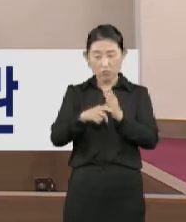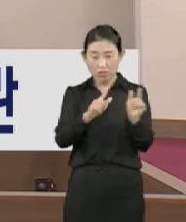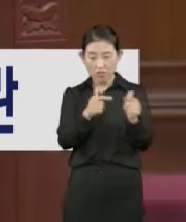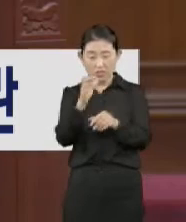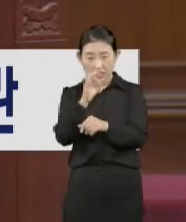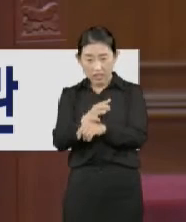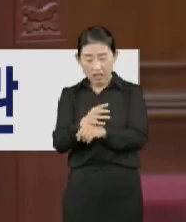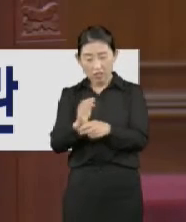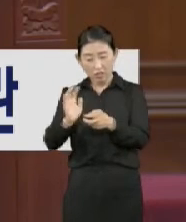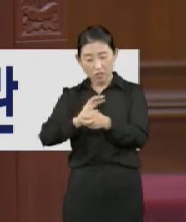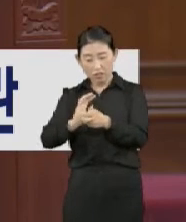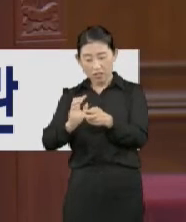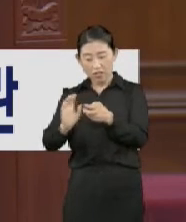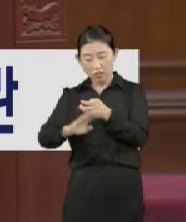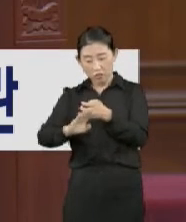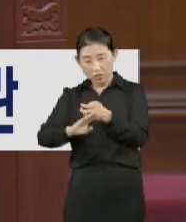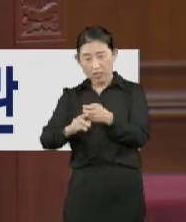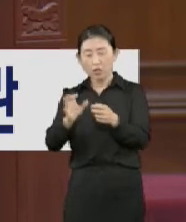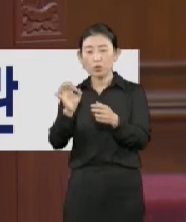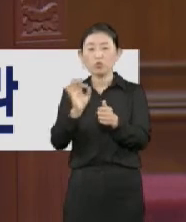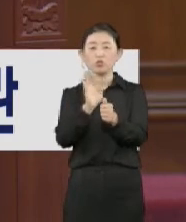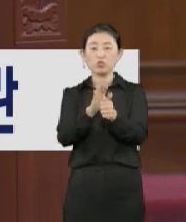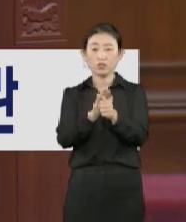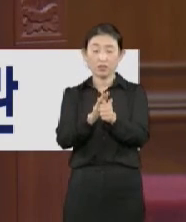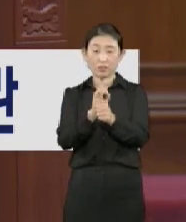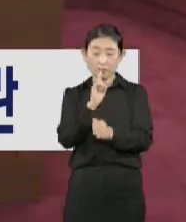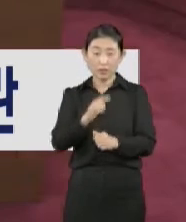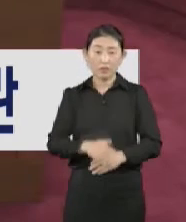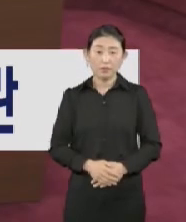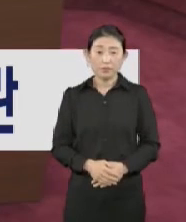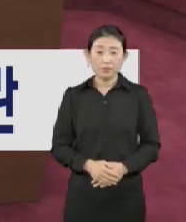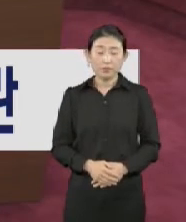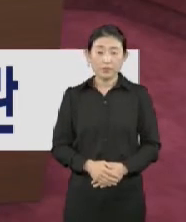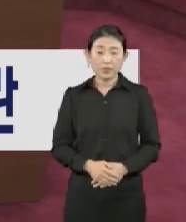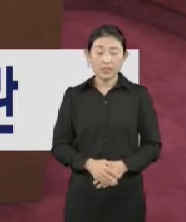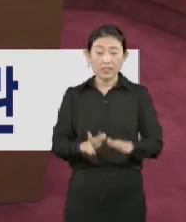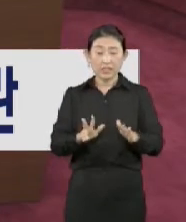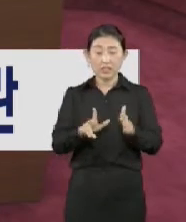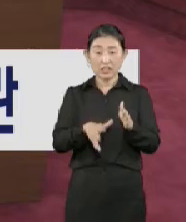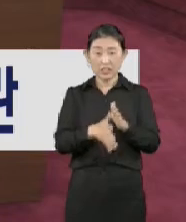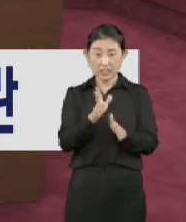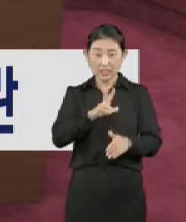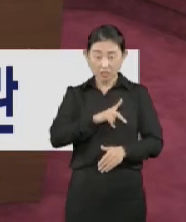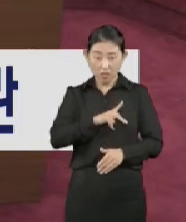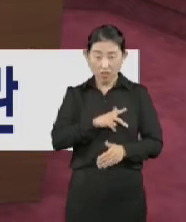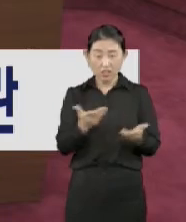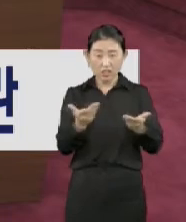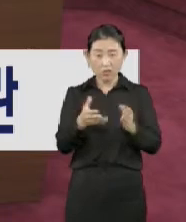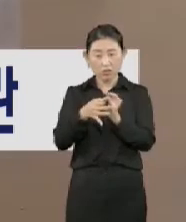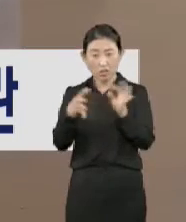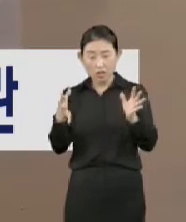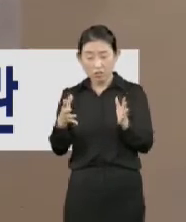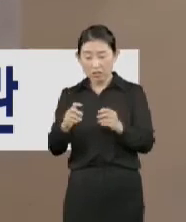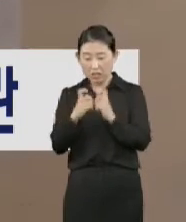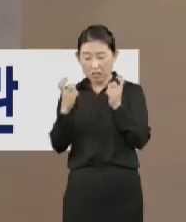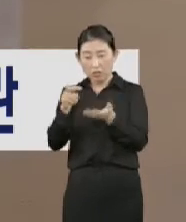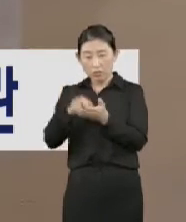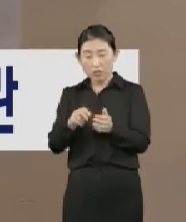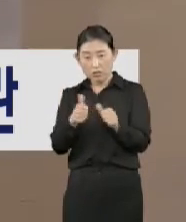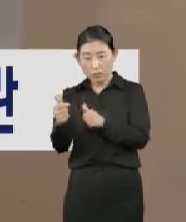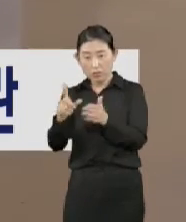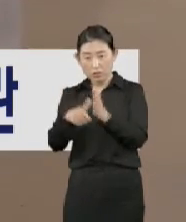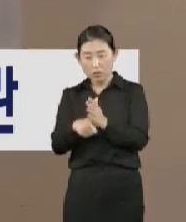영구차 등 의 장제비 를 지원하는 내용을 담고 있습니다 특히 현직 시의원이 면 직무와 무관한 일로 사망에도